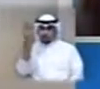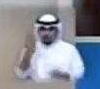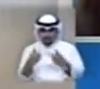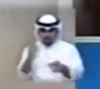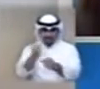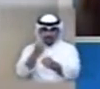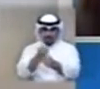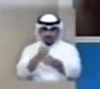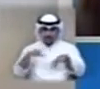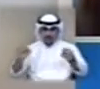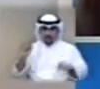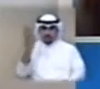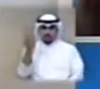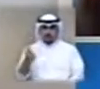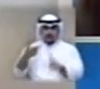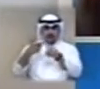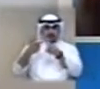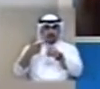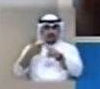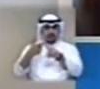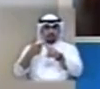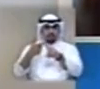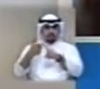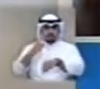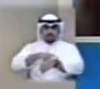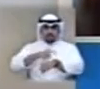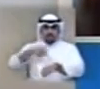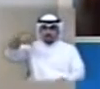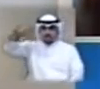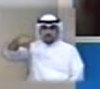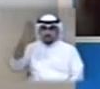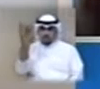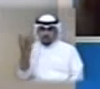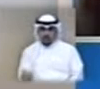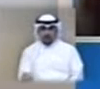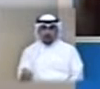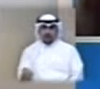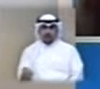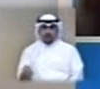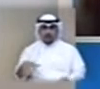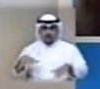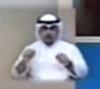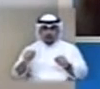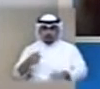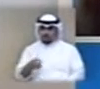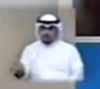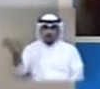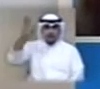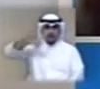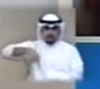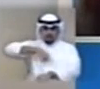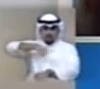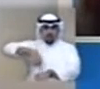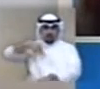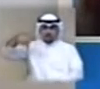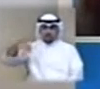مساء، وتبدأ الوردية الثانية من الساعة السادسة مساء إلى ثاني يوم الساعة السادسة صباحا. إنتاجنا